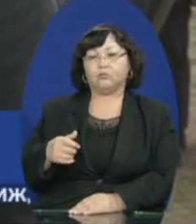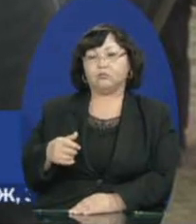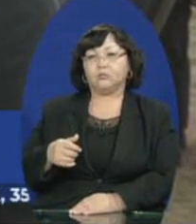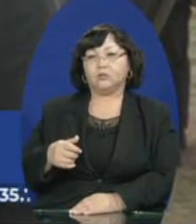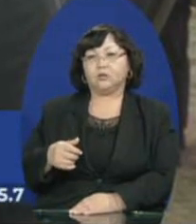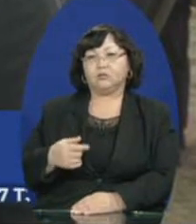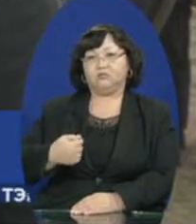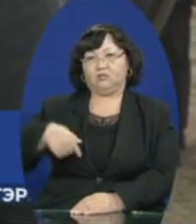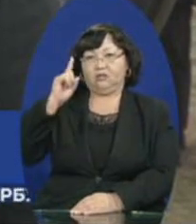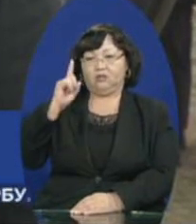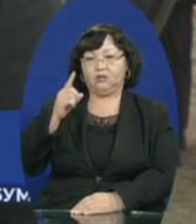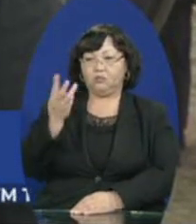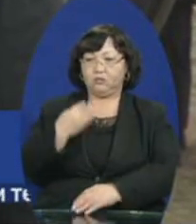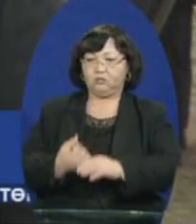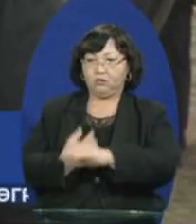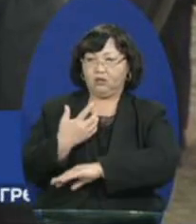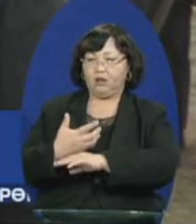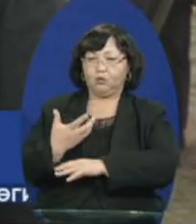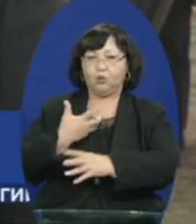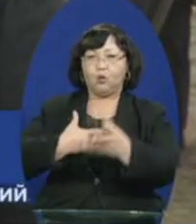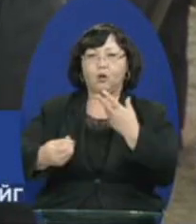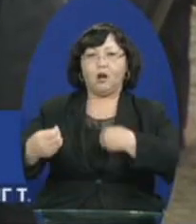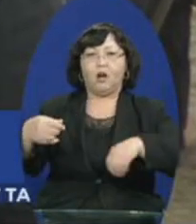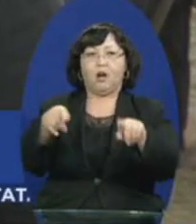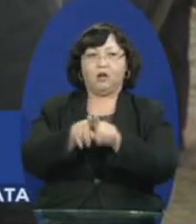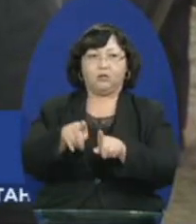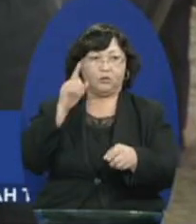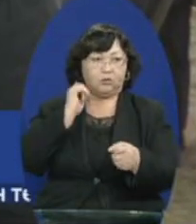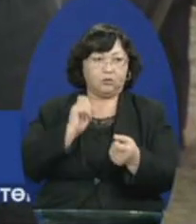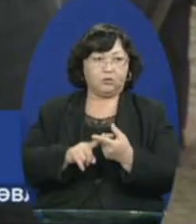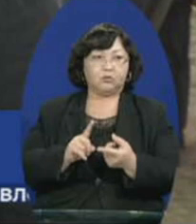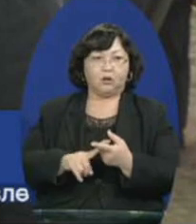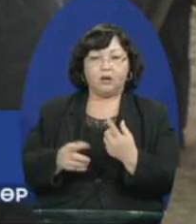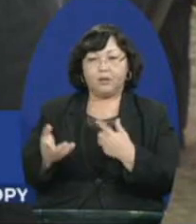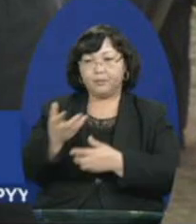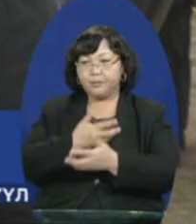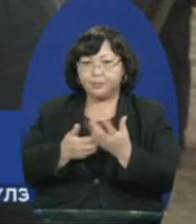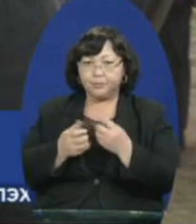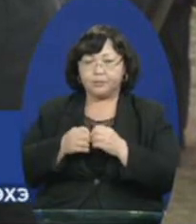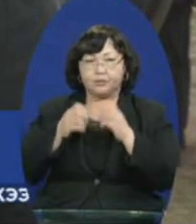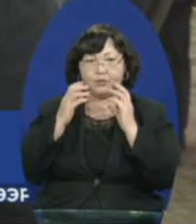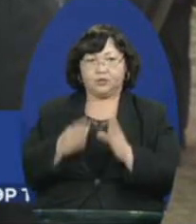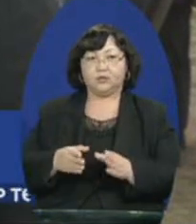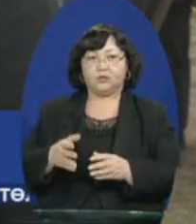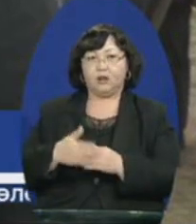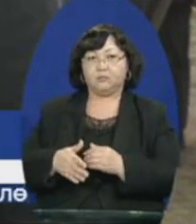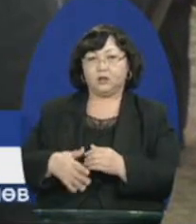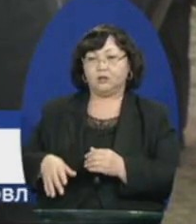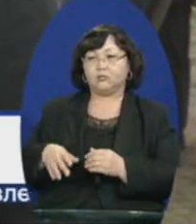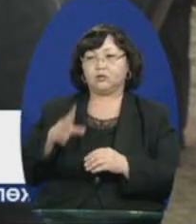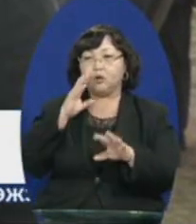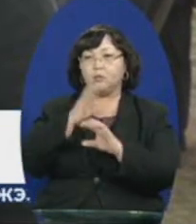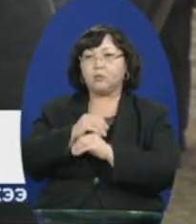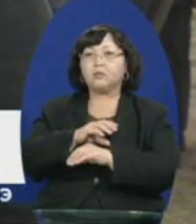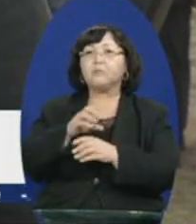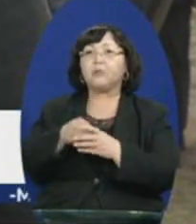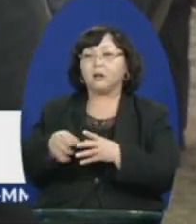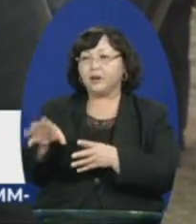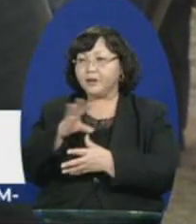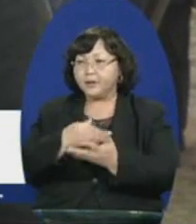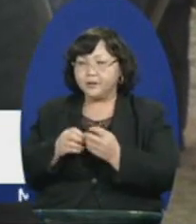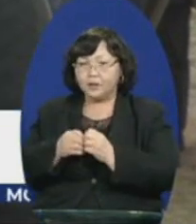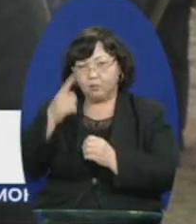хэрэгтэй гэж байна. Менежментийн баг хамтлаг бүгд одоо ярилцж байгаа энэ шийдвэрийг гаргасан байгаа. Тэгээд Монголын говь гэдэг бол маш